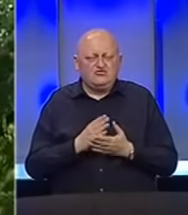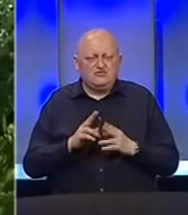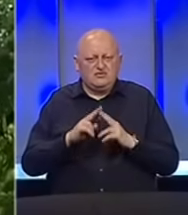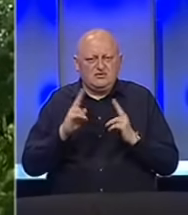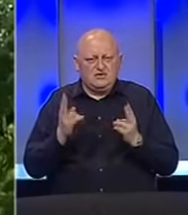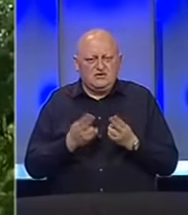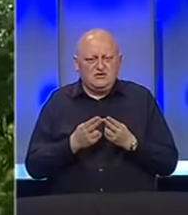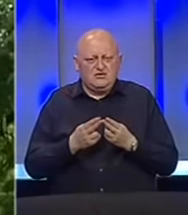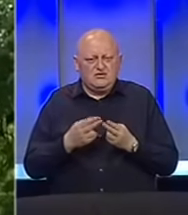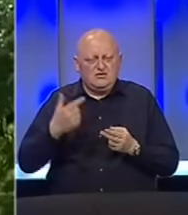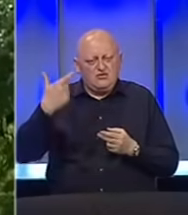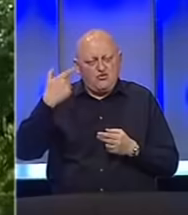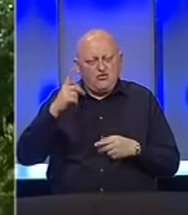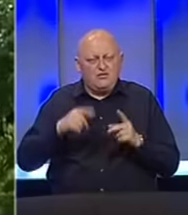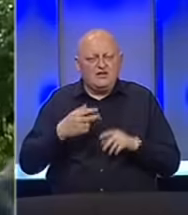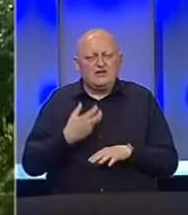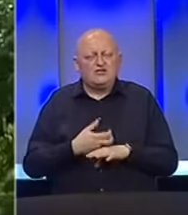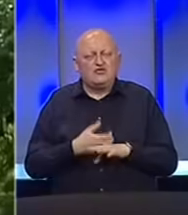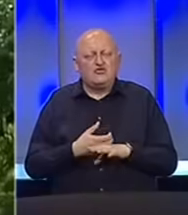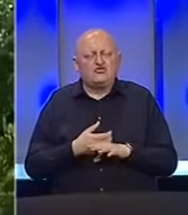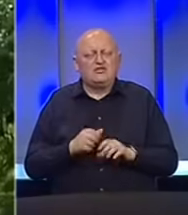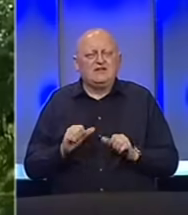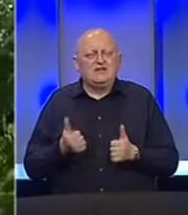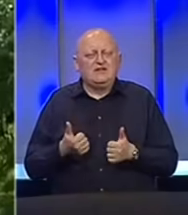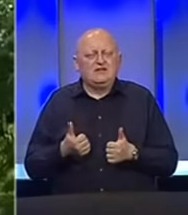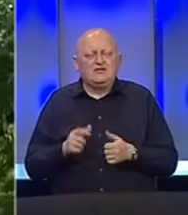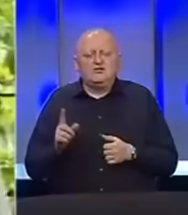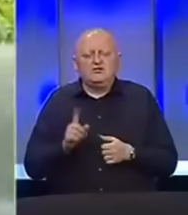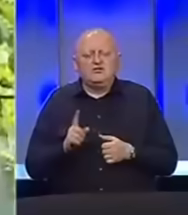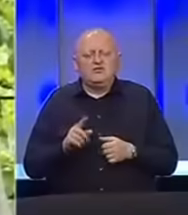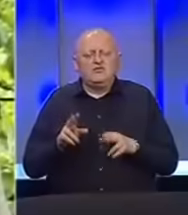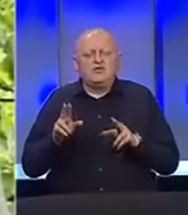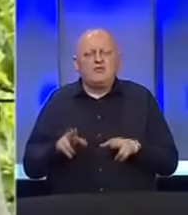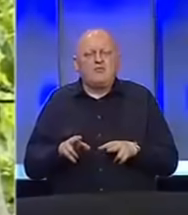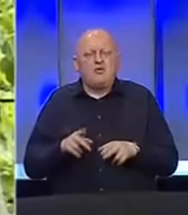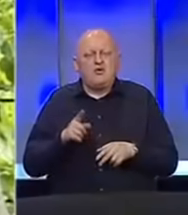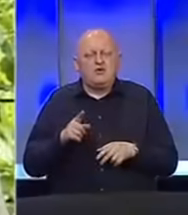svijetu da su se ubili neki ljekari jer nije više mogao